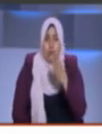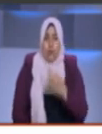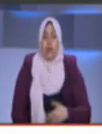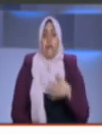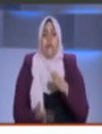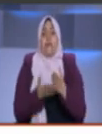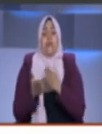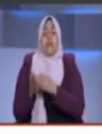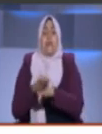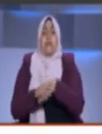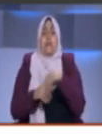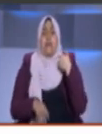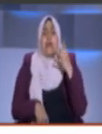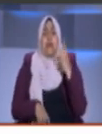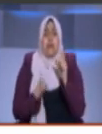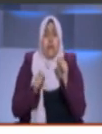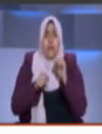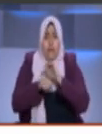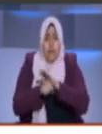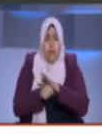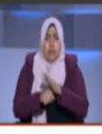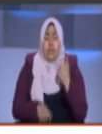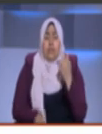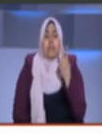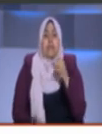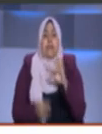تخطت إصابات فيروس كورونا حاجز